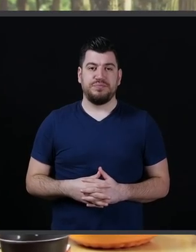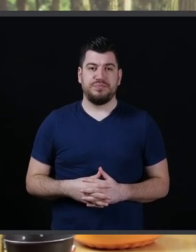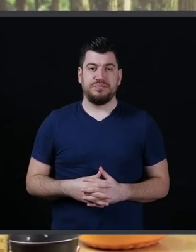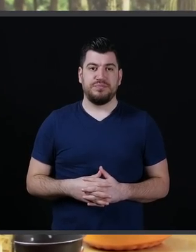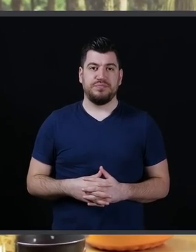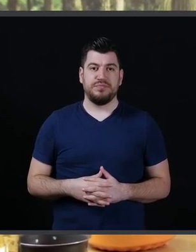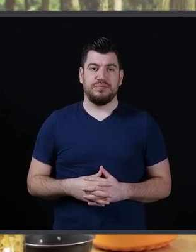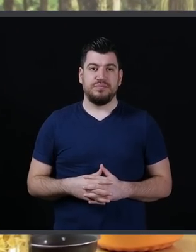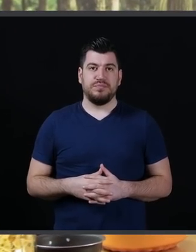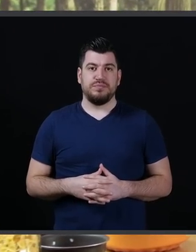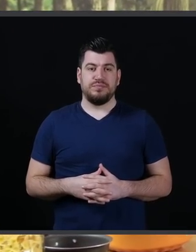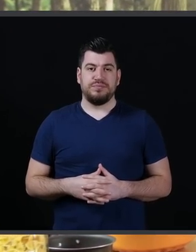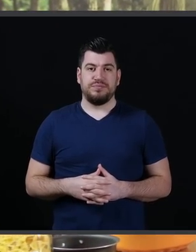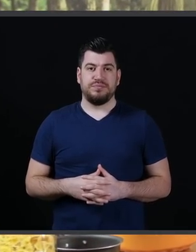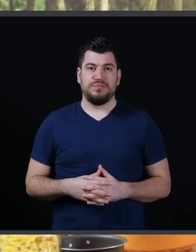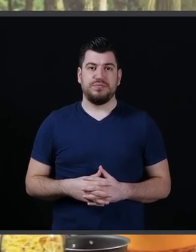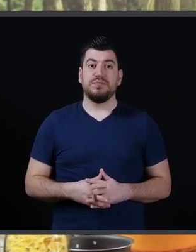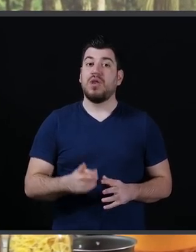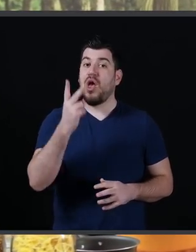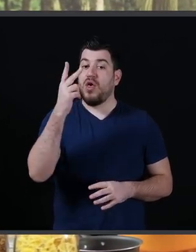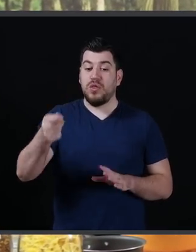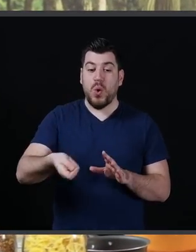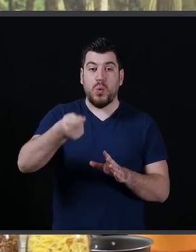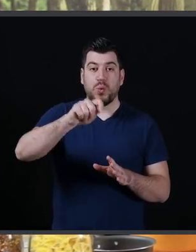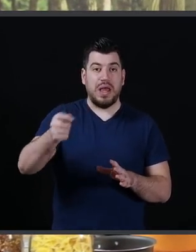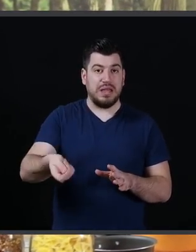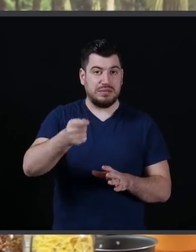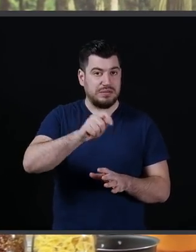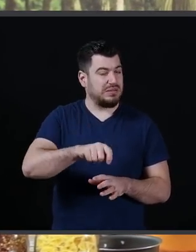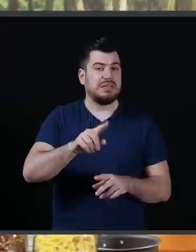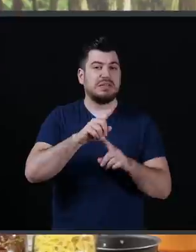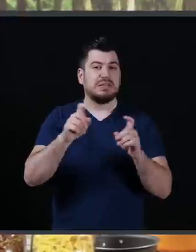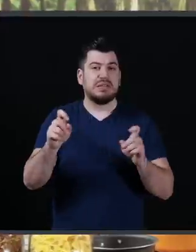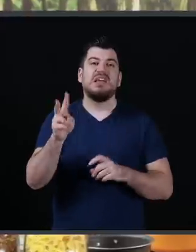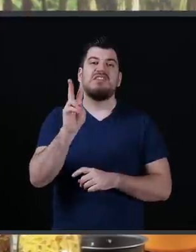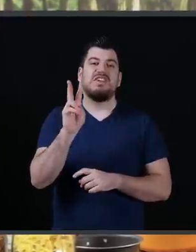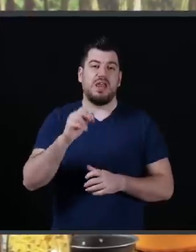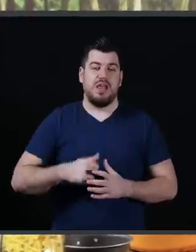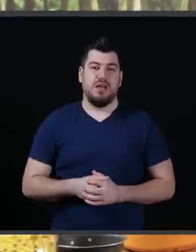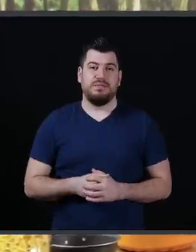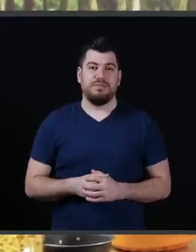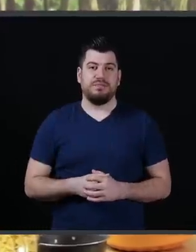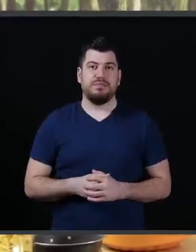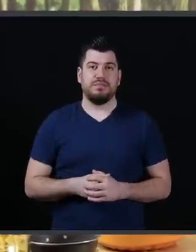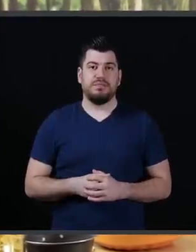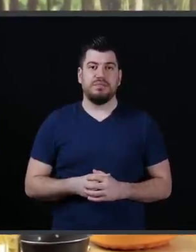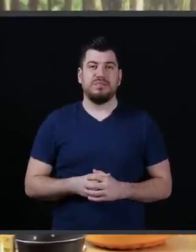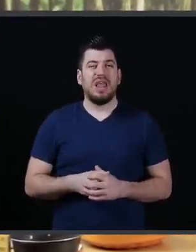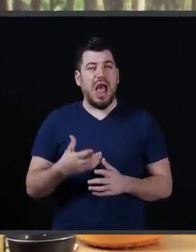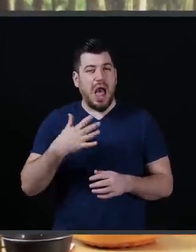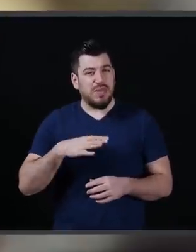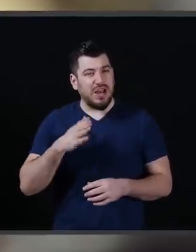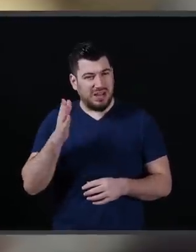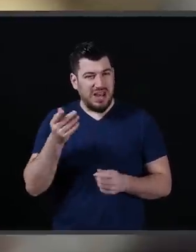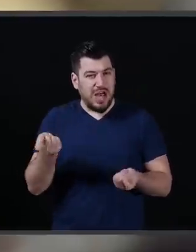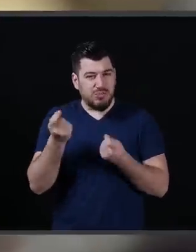Δύο κουταλιές του γλυκού βανίλια Ή άμα χρησιμοποιήσετε τις βανιλίνες Θα βάλετε δύο κουτάκια